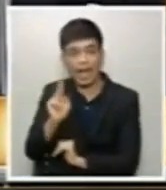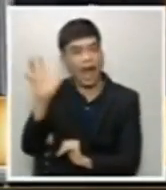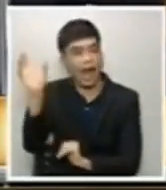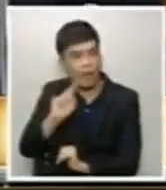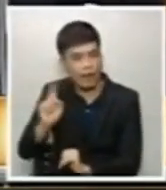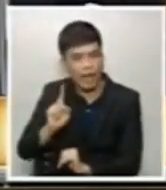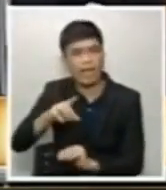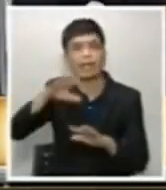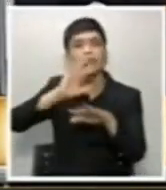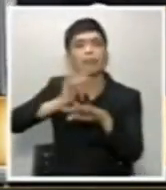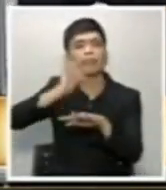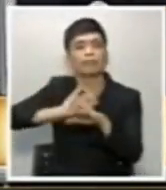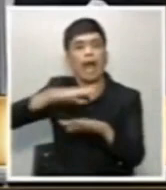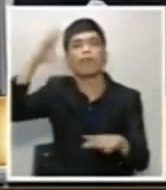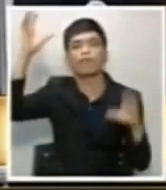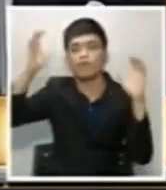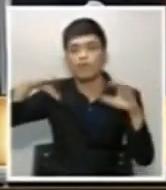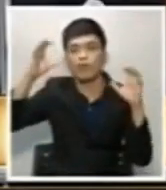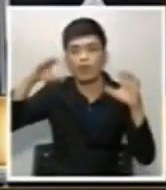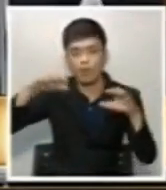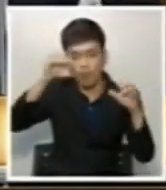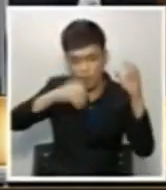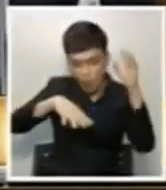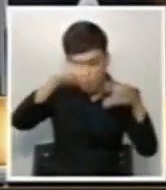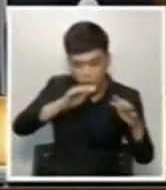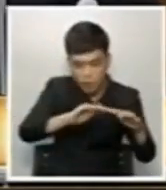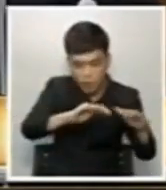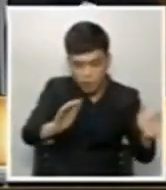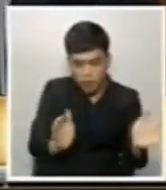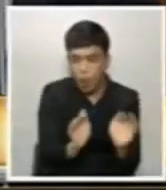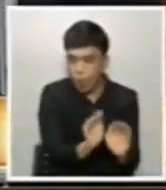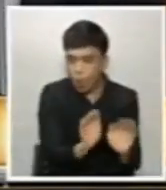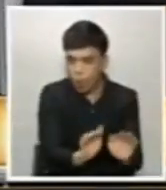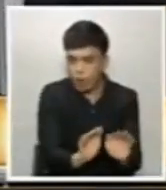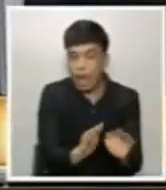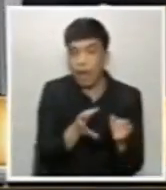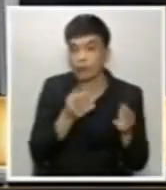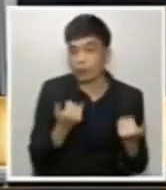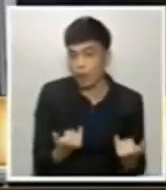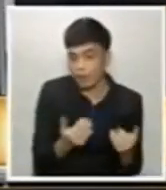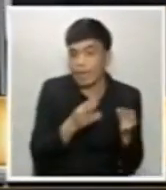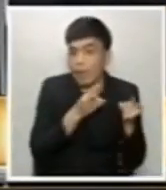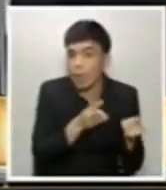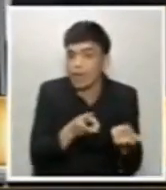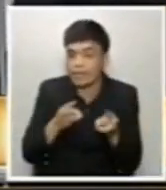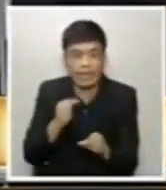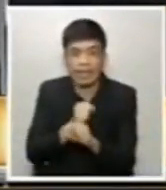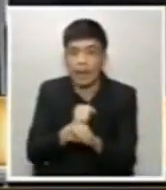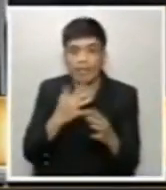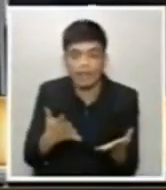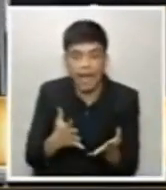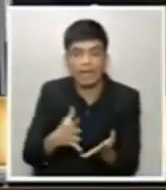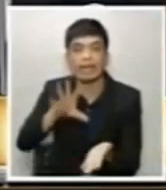รมชาติเกือบทั้งหมดนะเพราะฉะนั้นปัญหาวันนี้ก็คือจะทำอย่างไรจะสามารถเก็บกักน้ำที่ตกลงมา